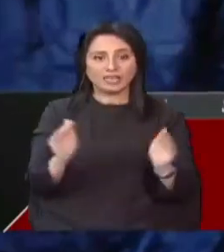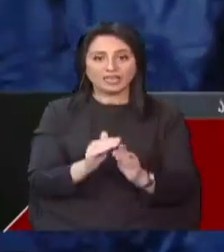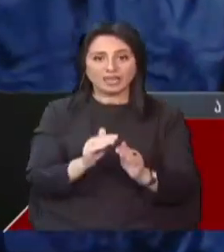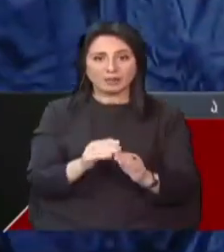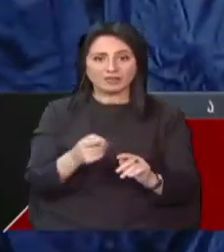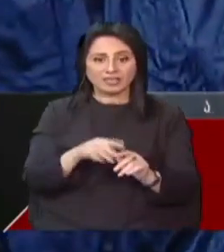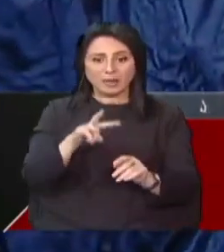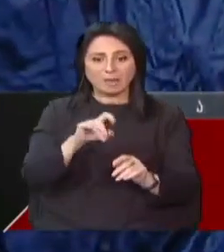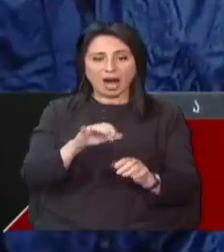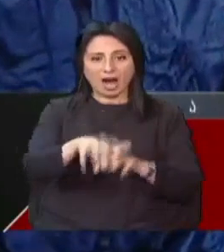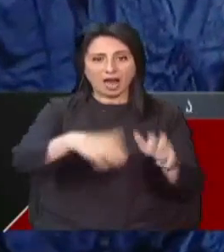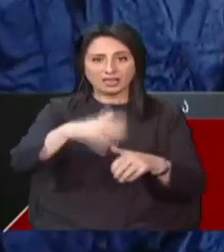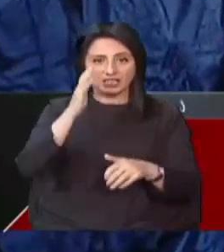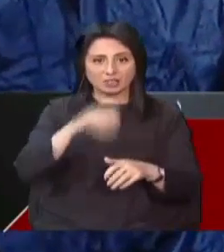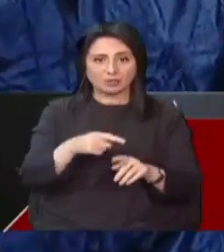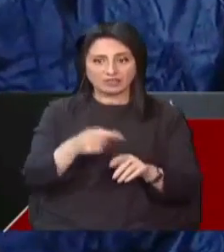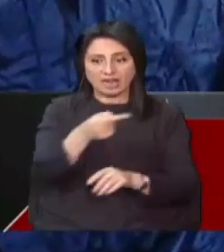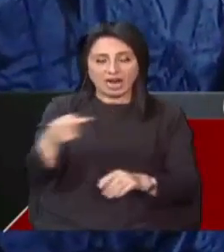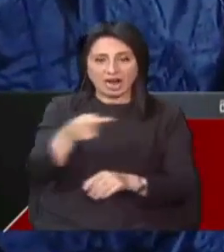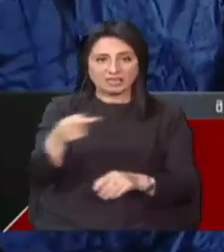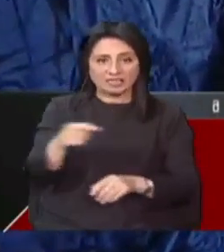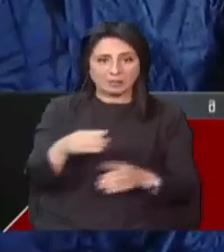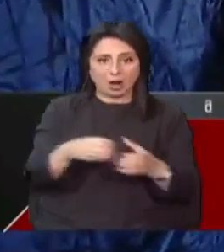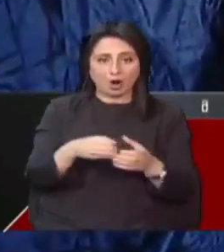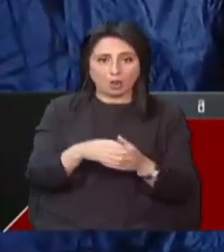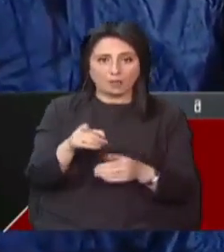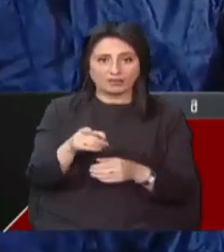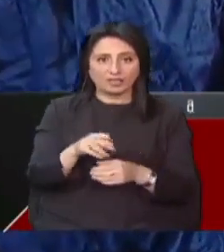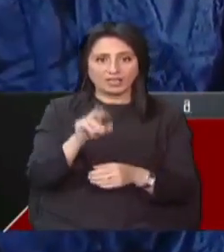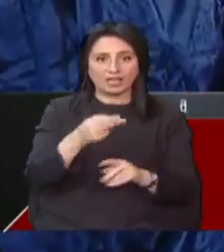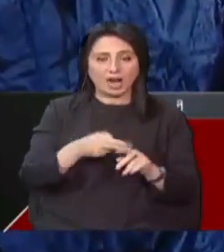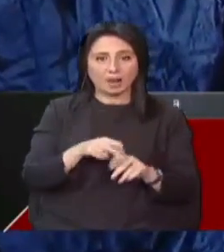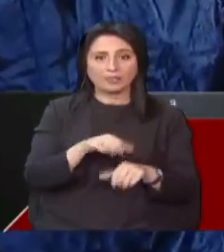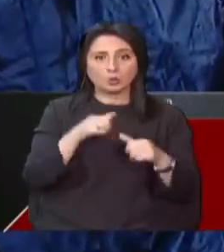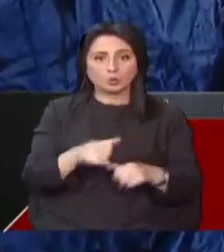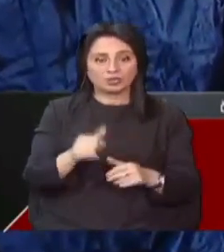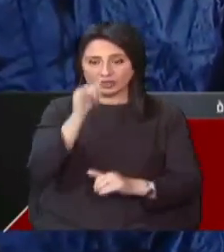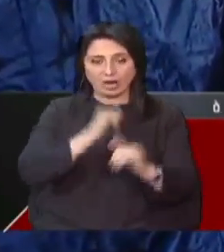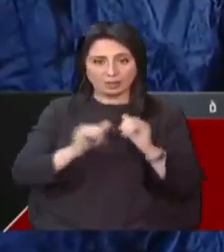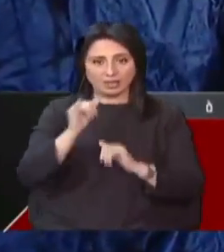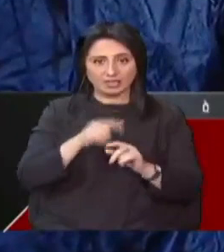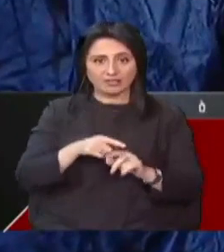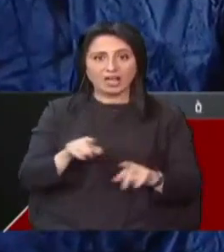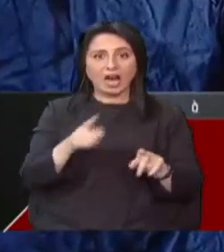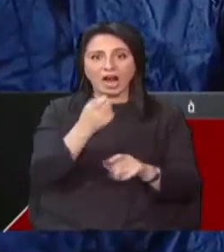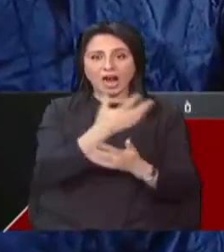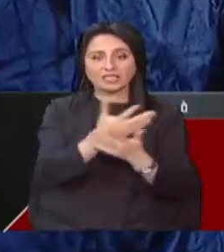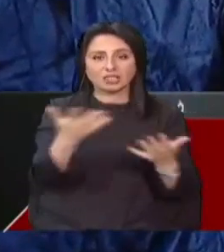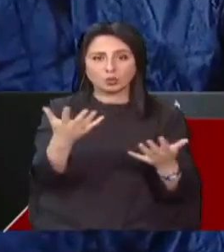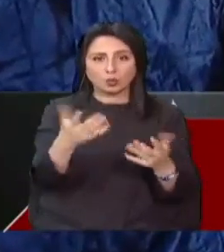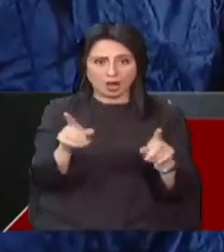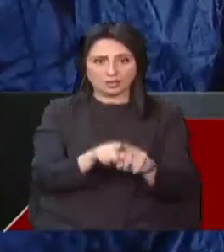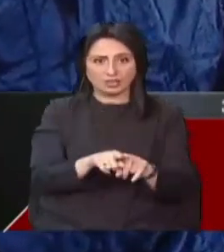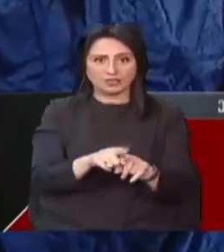მარგანეც გამოიტანებენ, გაცდება კომპანია და ამის გულობისთვის არ მაძლევენ. ასეული,